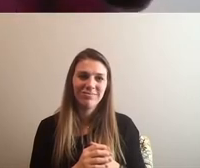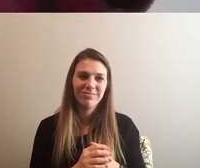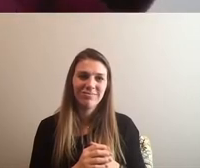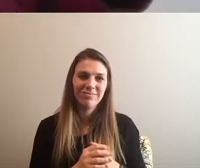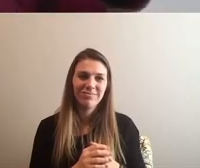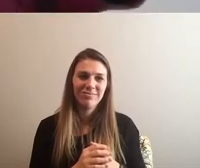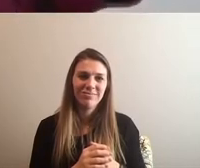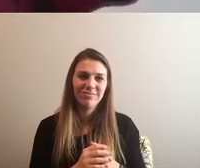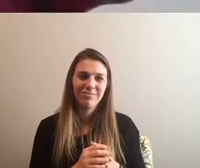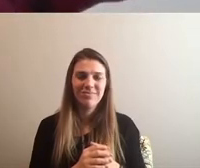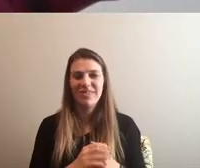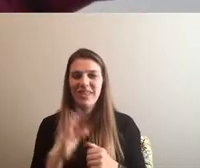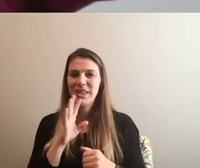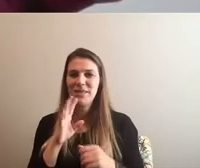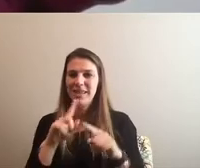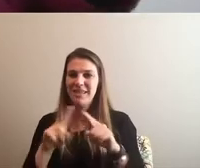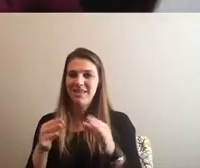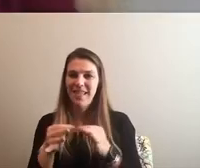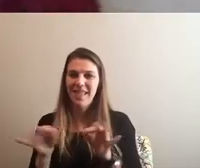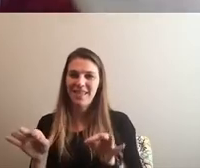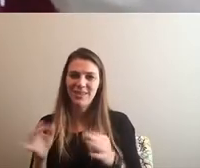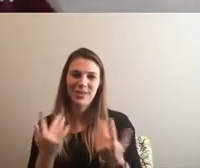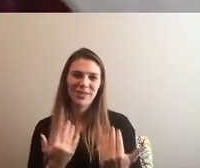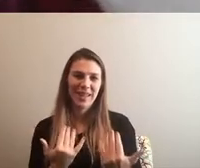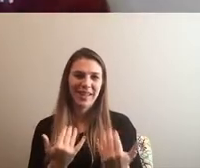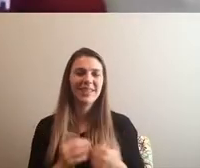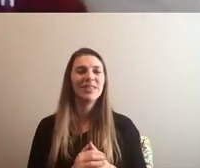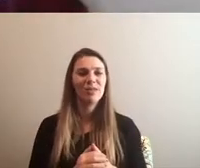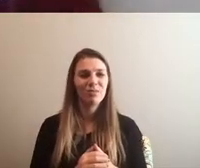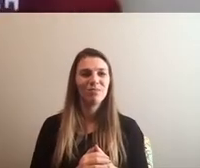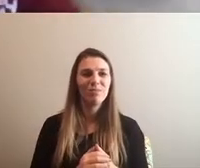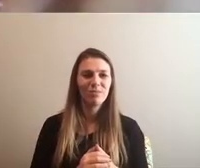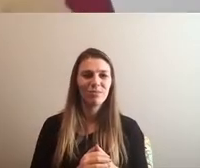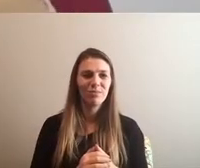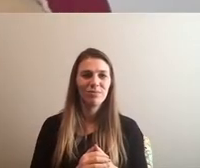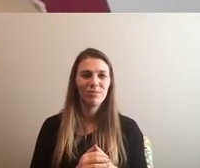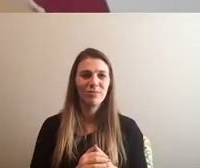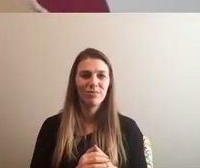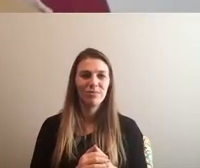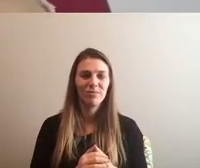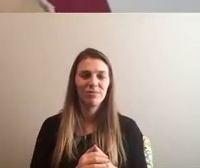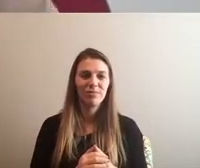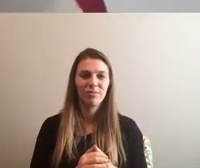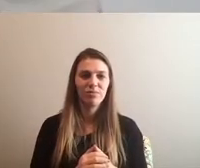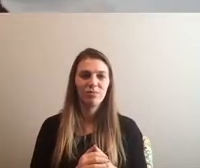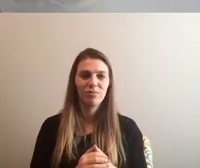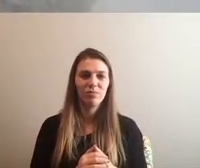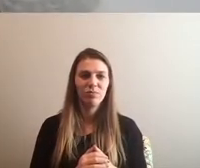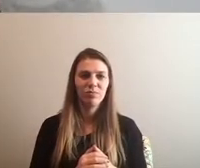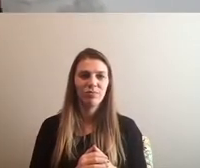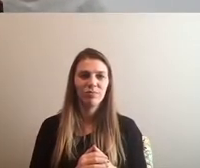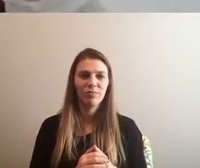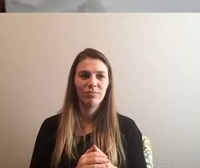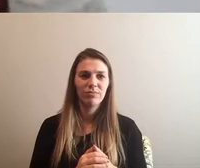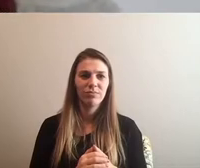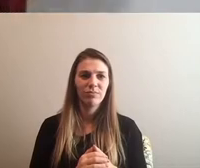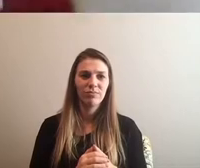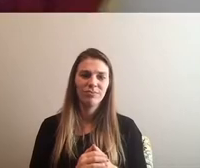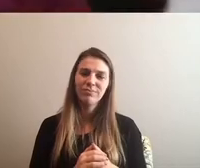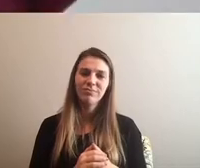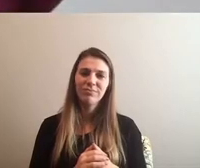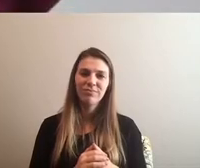पहली दफा मैं अमेरिका गई, ब्रॉन्ज मेडल हासिल किया. दूसरी